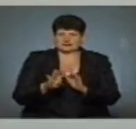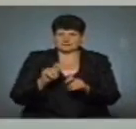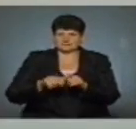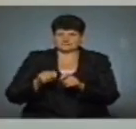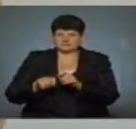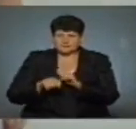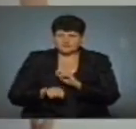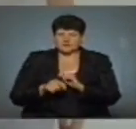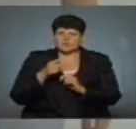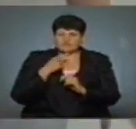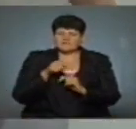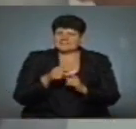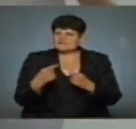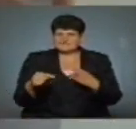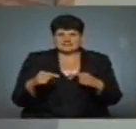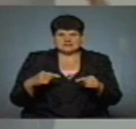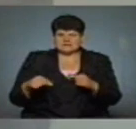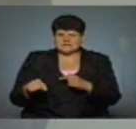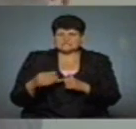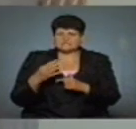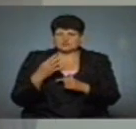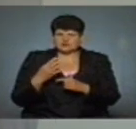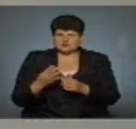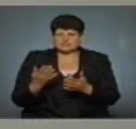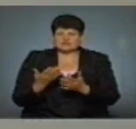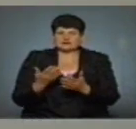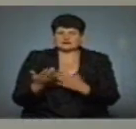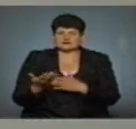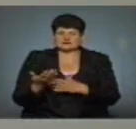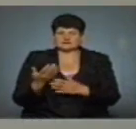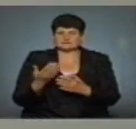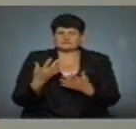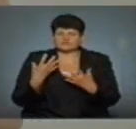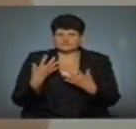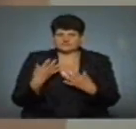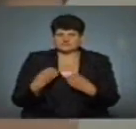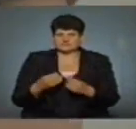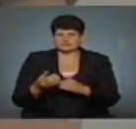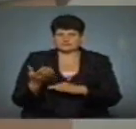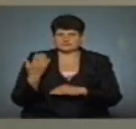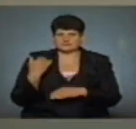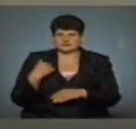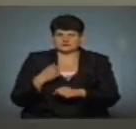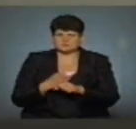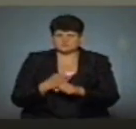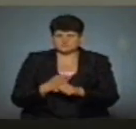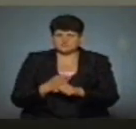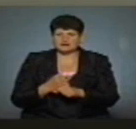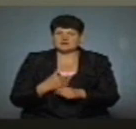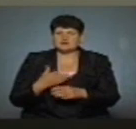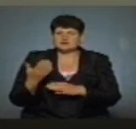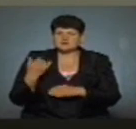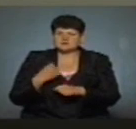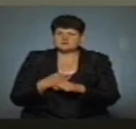Ільницька розповідає, він відрізняється від 4 амплифікаторів, з якими вірусологи лабораторного центру працювали раніше. Ми працювали раніше